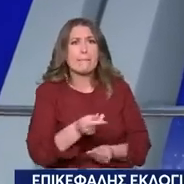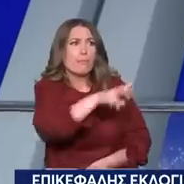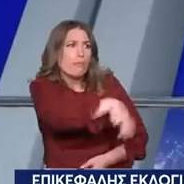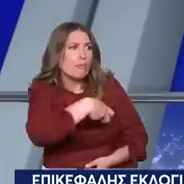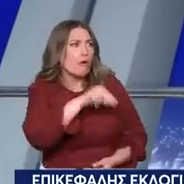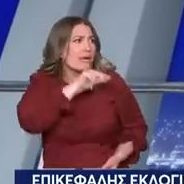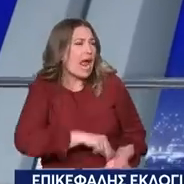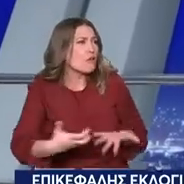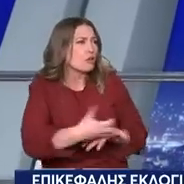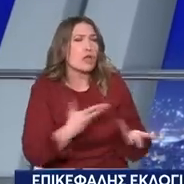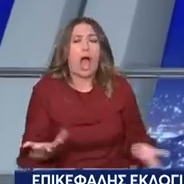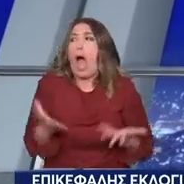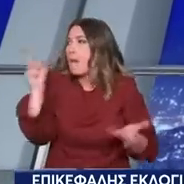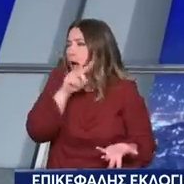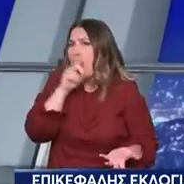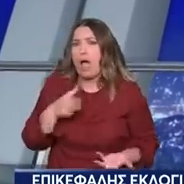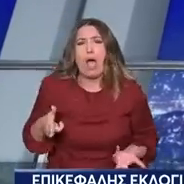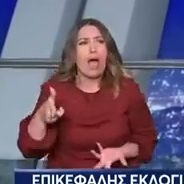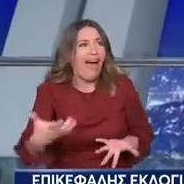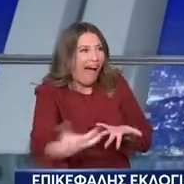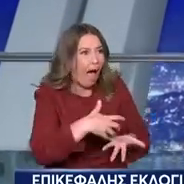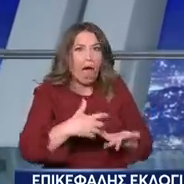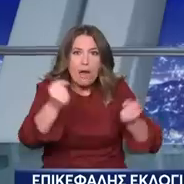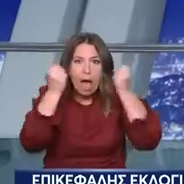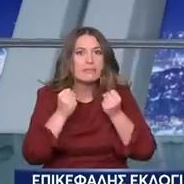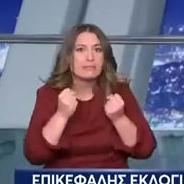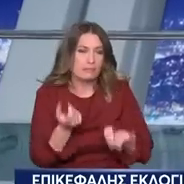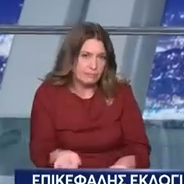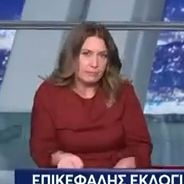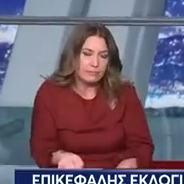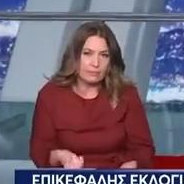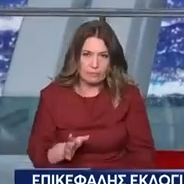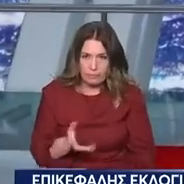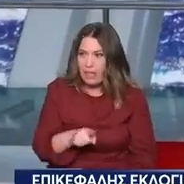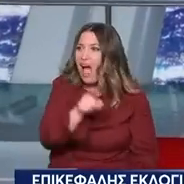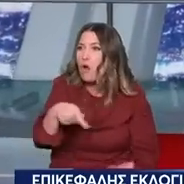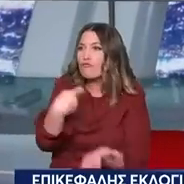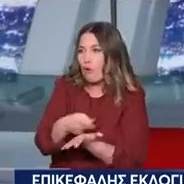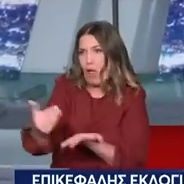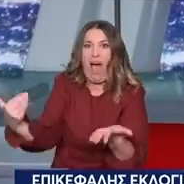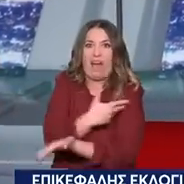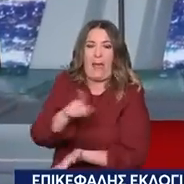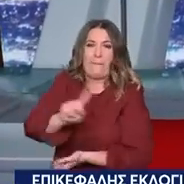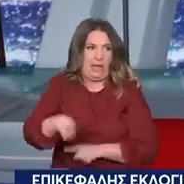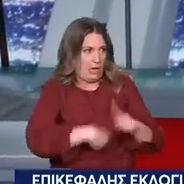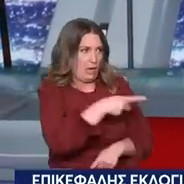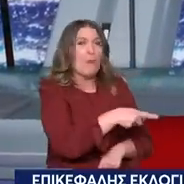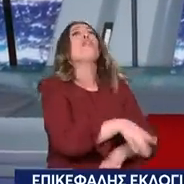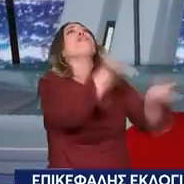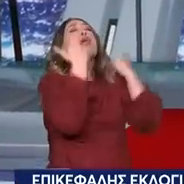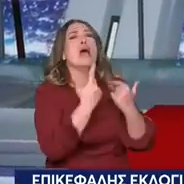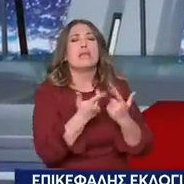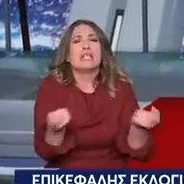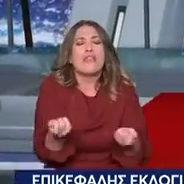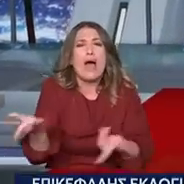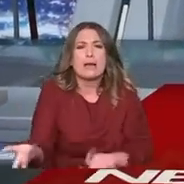Αν χάσουμε τα έσοδα των έμεσων φόρων, που είναι οι πιο αδικηφόροι, θα συμφωνήσω μαζί σας, πού θα βρούμε χρήματα να λειτουργήσει αυτό το ρημάδι κράτος και